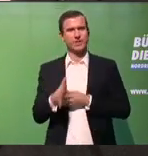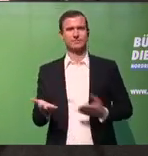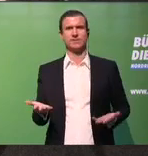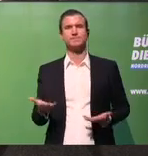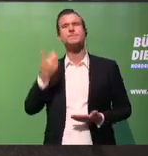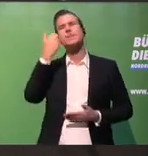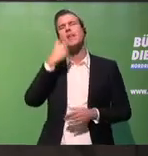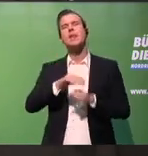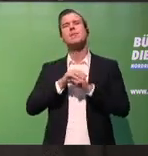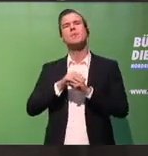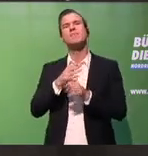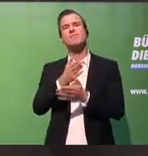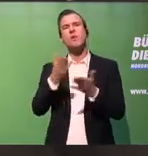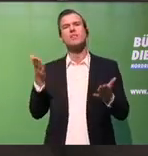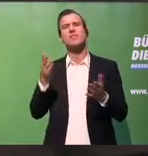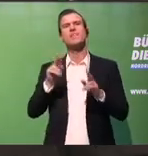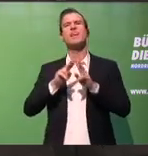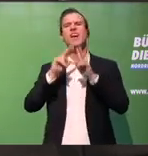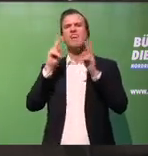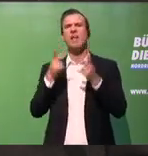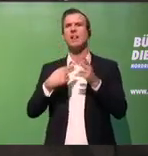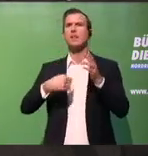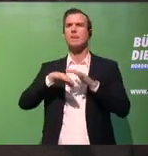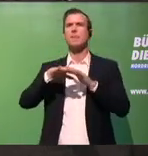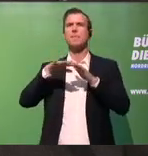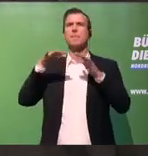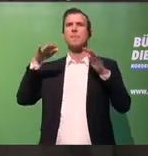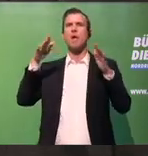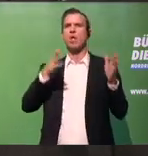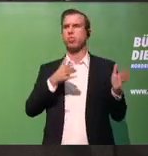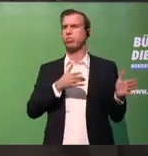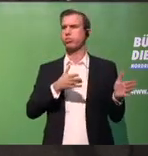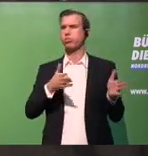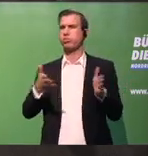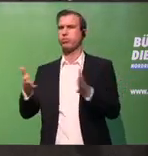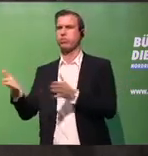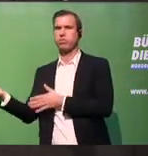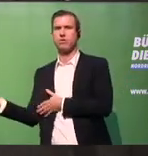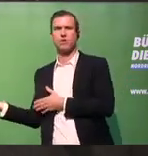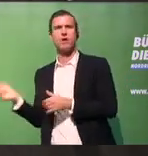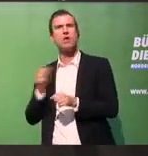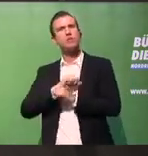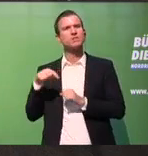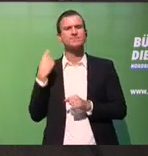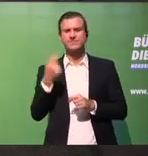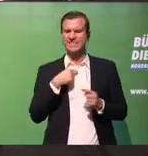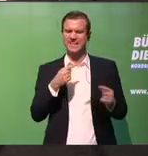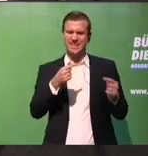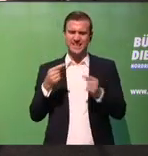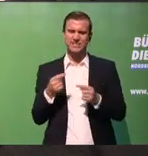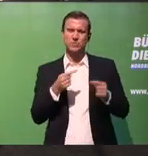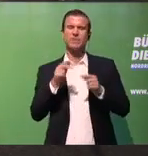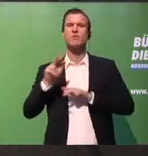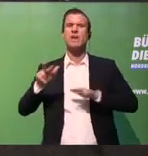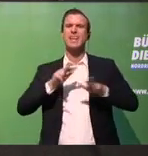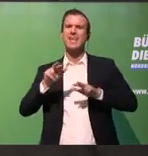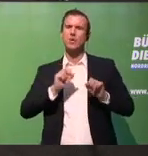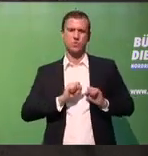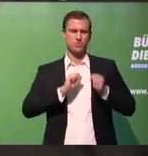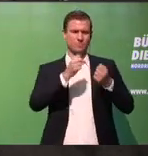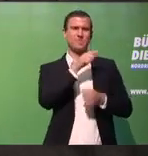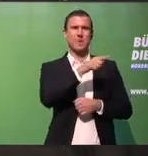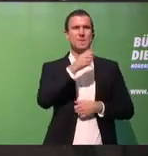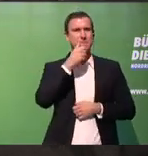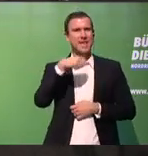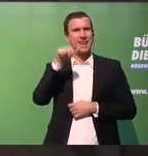Liebe Freundinnen und Freunde, während die Welt aus den Fugen gerät offensichtlich, erscheinen unsere Diskussionen einer Regierungsbildung in Berlin